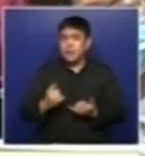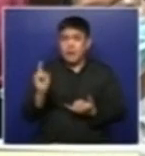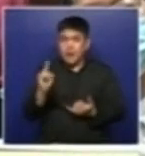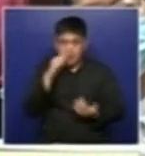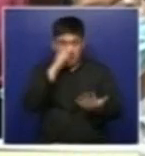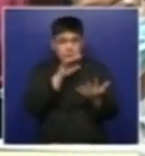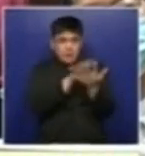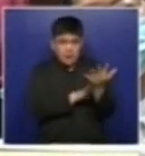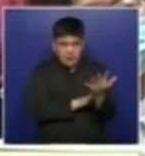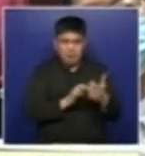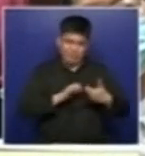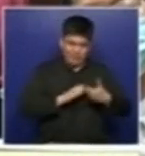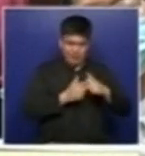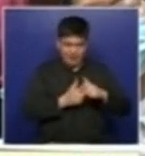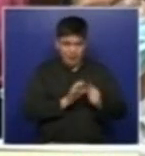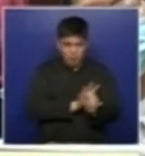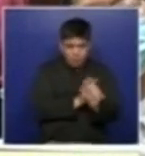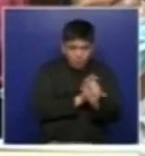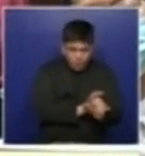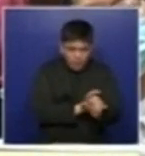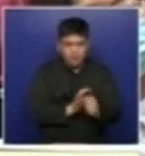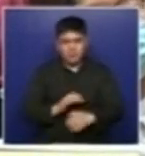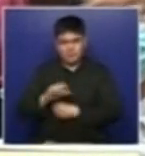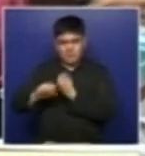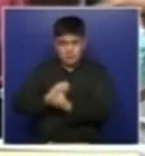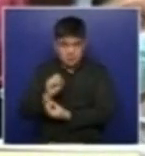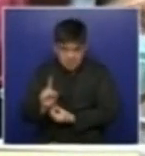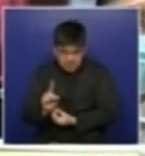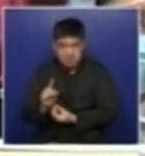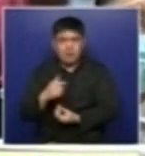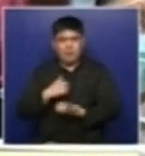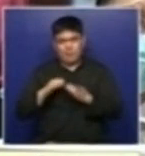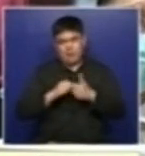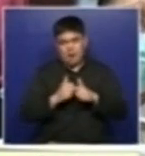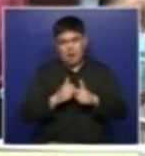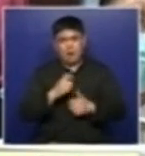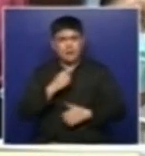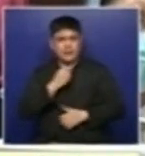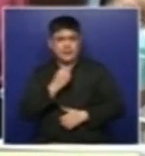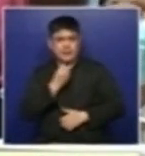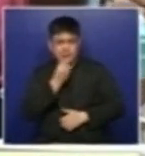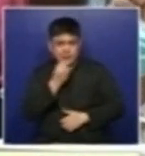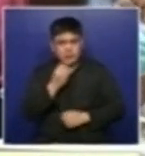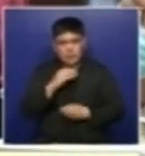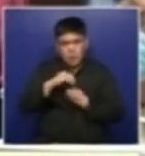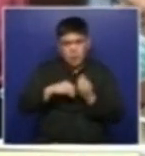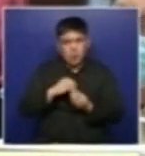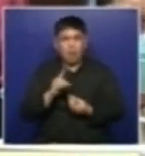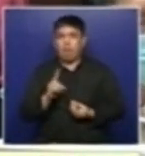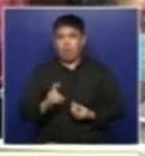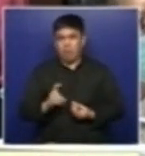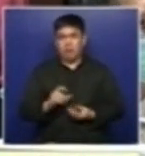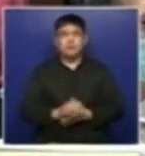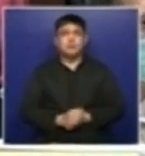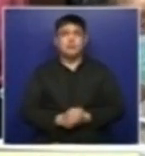ทศของเรามีทั้งปัญหาโควิดปัญหาเศรษฐกิจปัญหาความอดอยากนะครับรัฐบาลได้